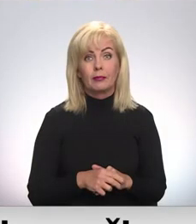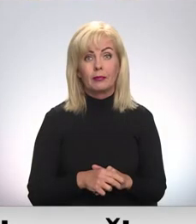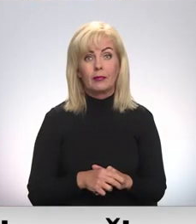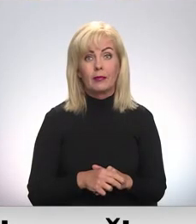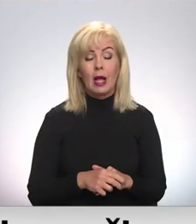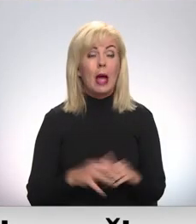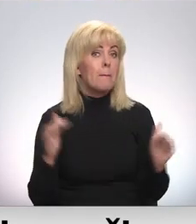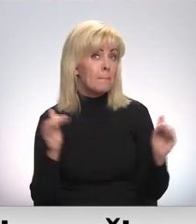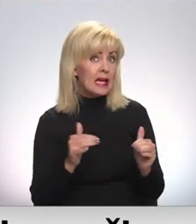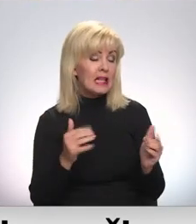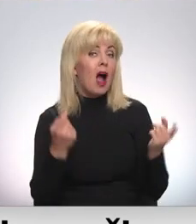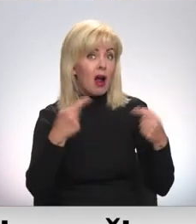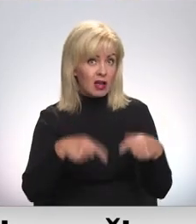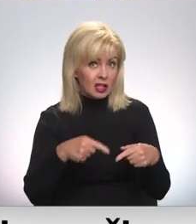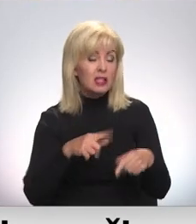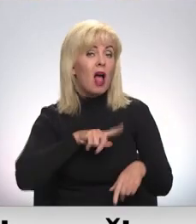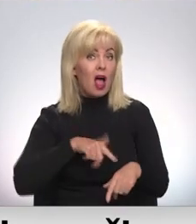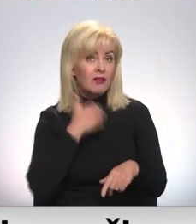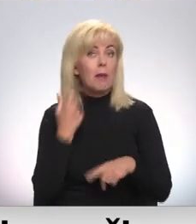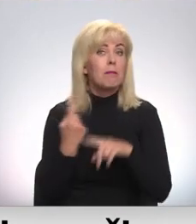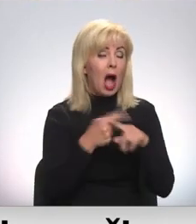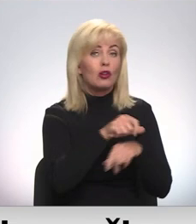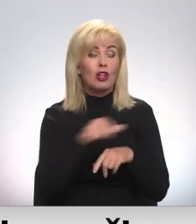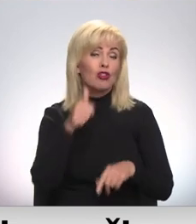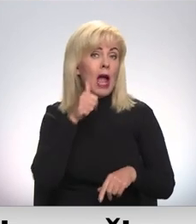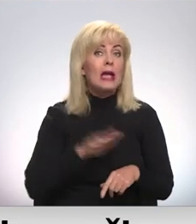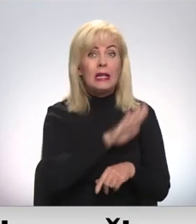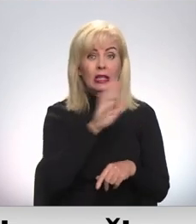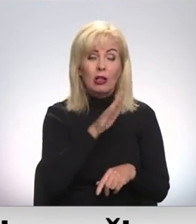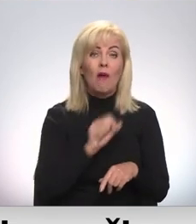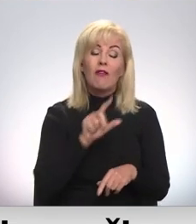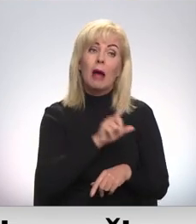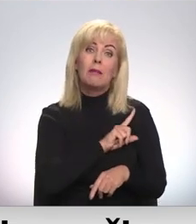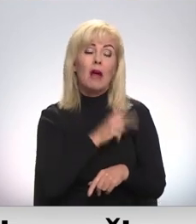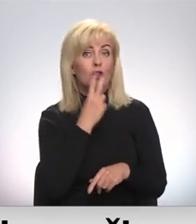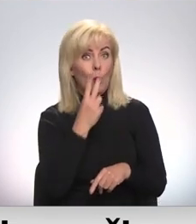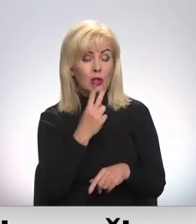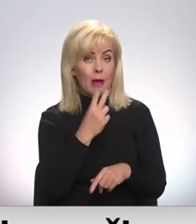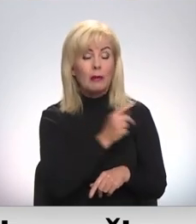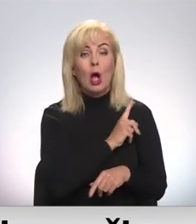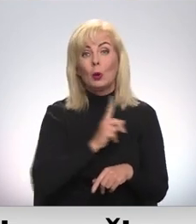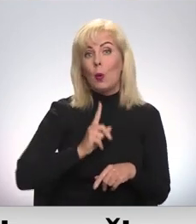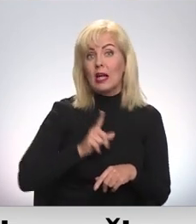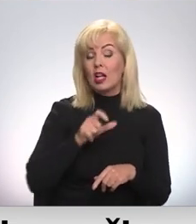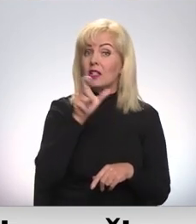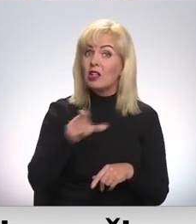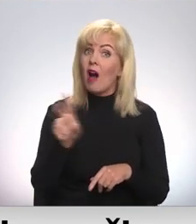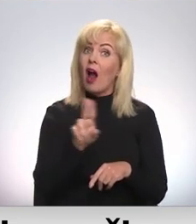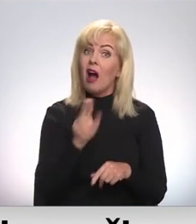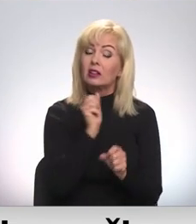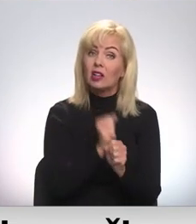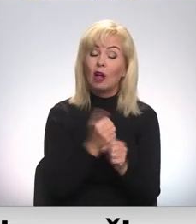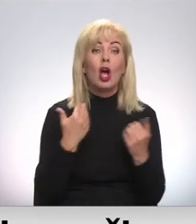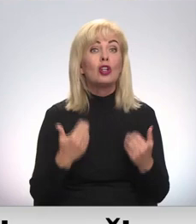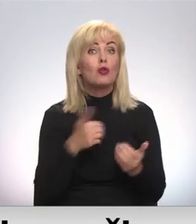Līdz ar migrantu krīzi uz Latvijas-Baltkrievijas robežas ikdienā daudz vairāk uzmanības pievēršam robežsardzēju un cilvēkiem, kas tajā strādā.